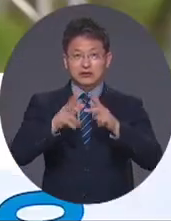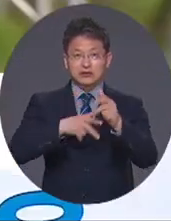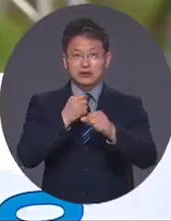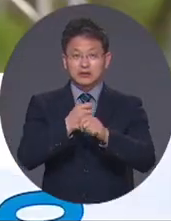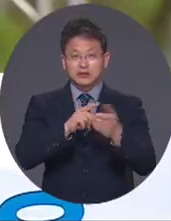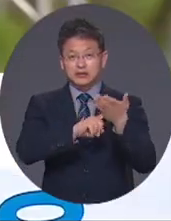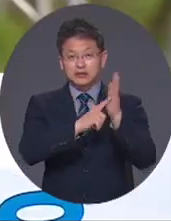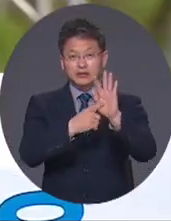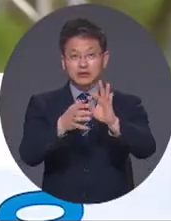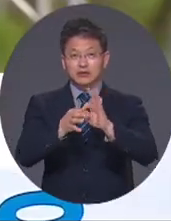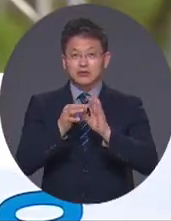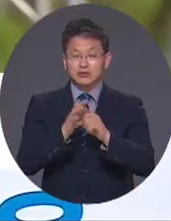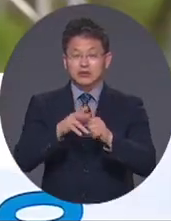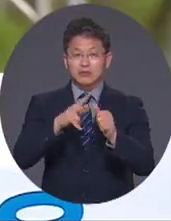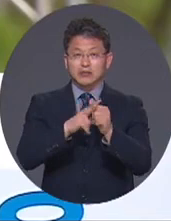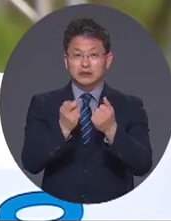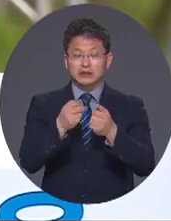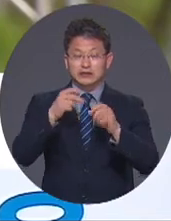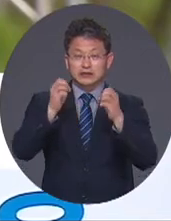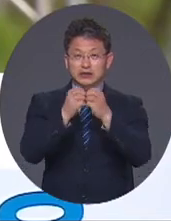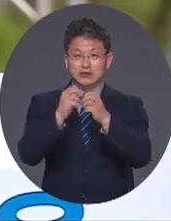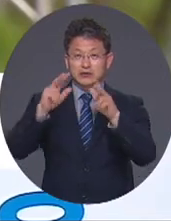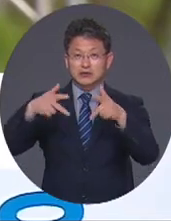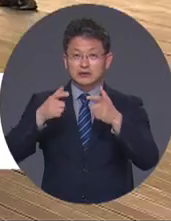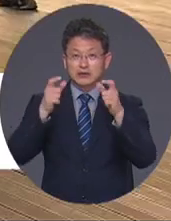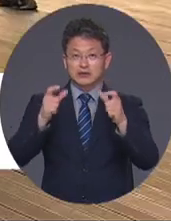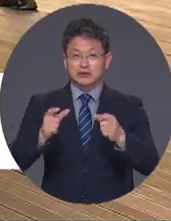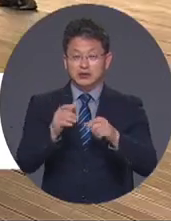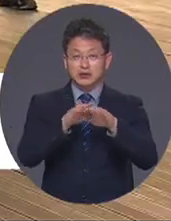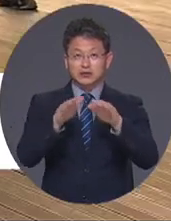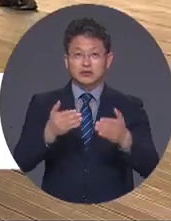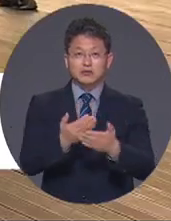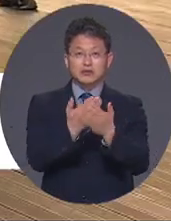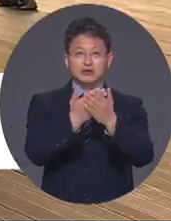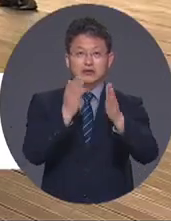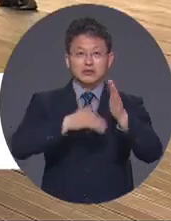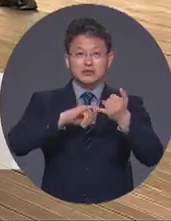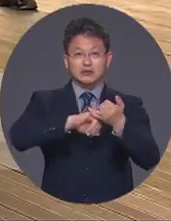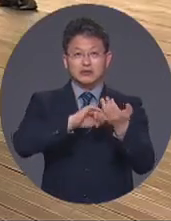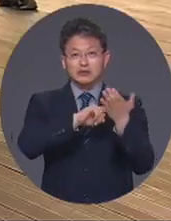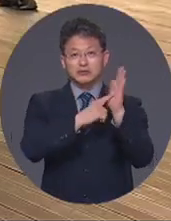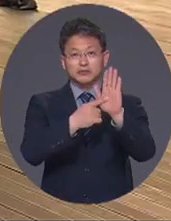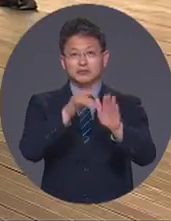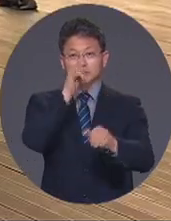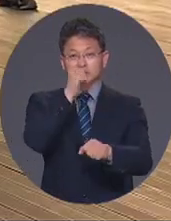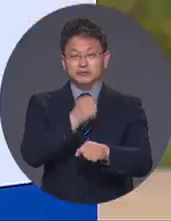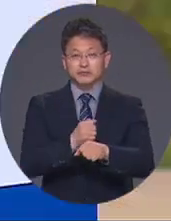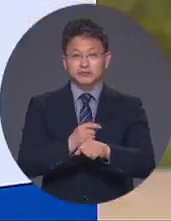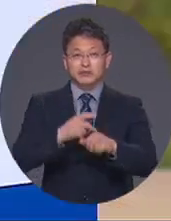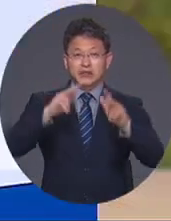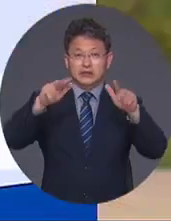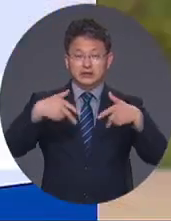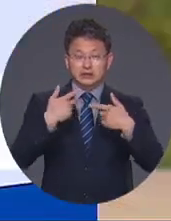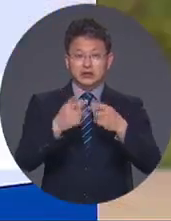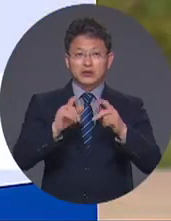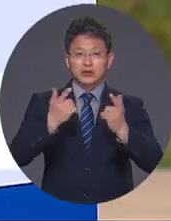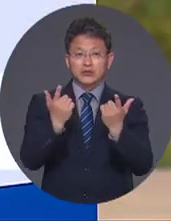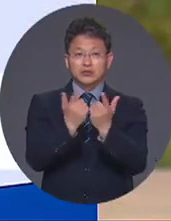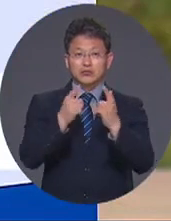패권 전략을 통한 마산과 창원, 진해 지역의 균형발전 공약을 발표했습니다. 진해는